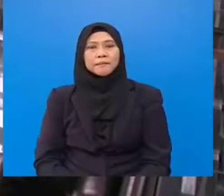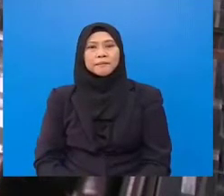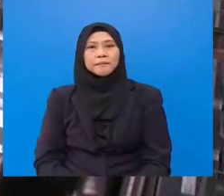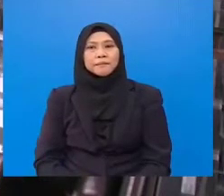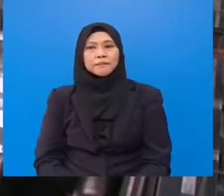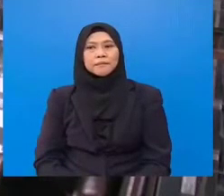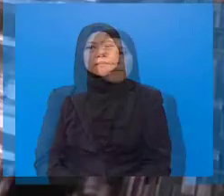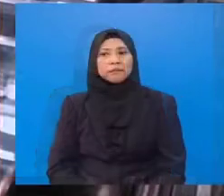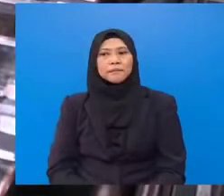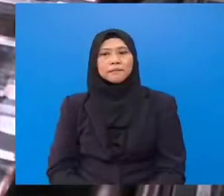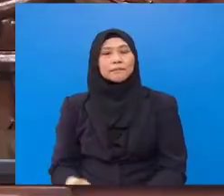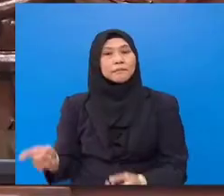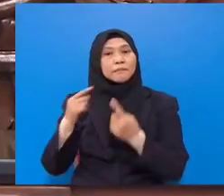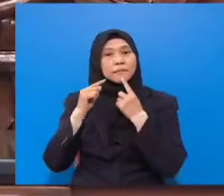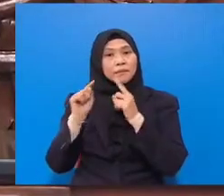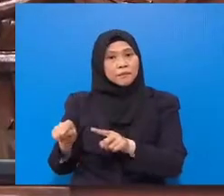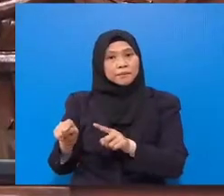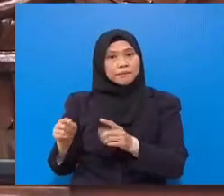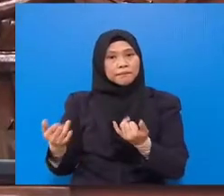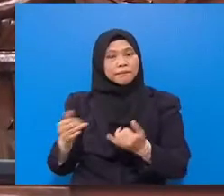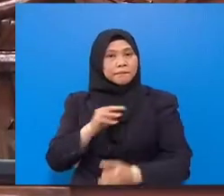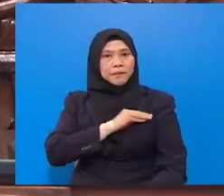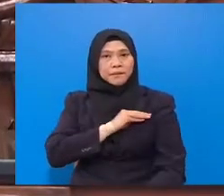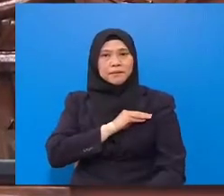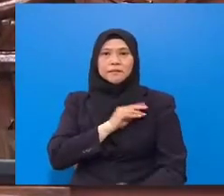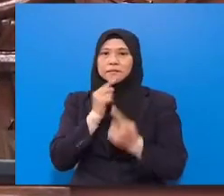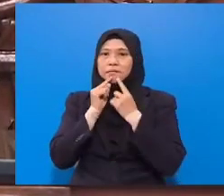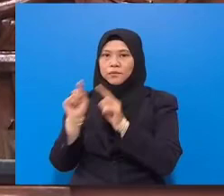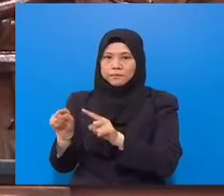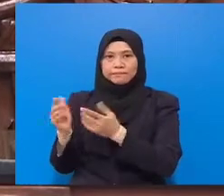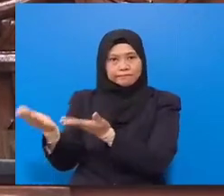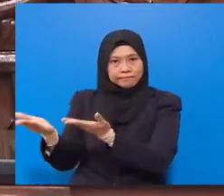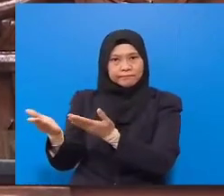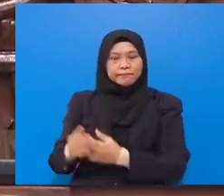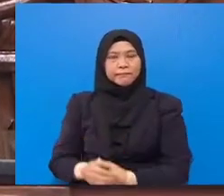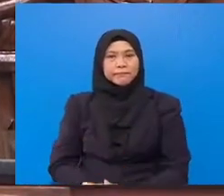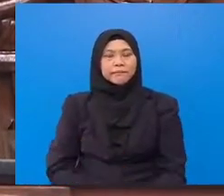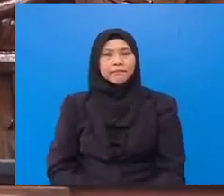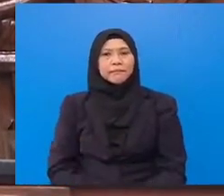boleh jawaban Tuhan tapi dia mencuri Jawab dulu